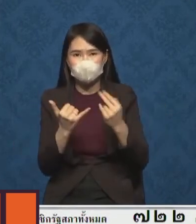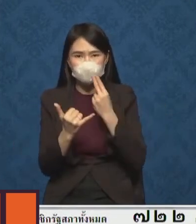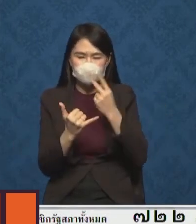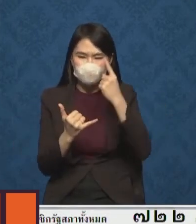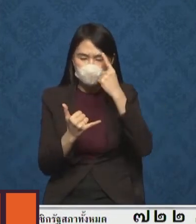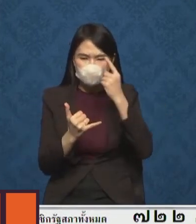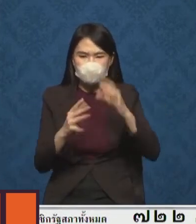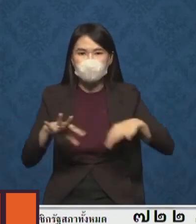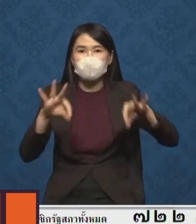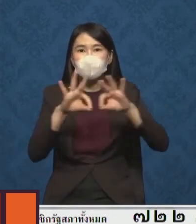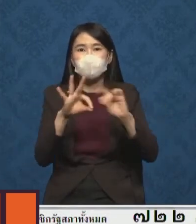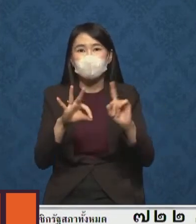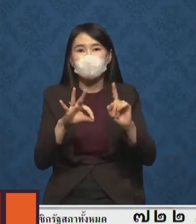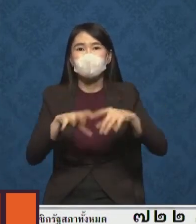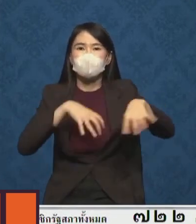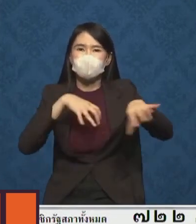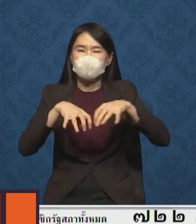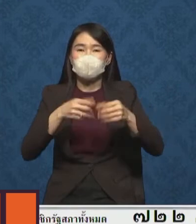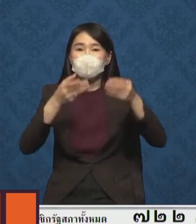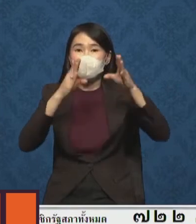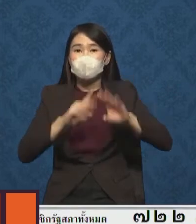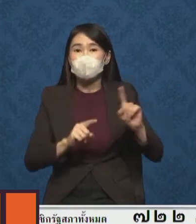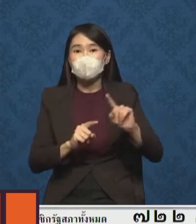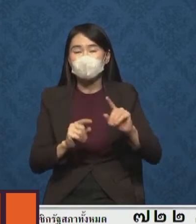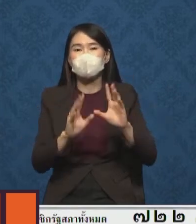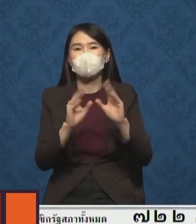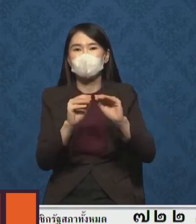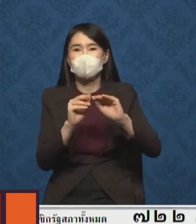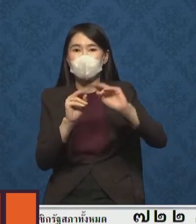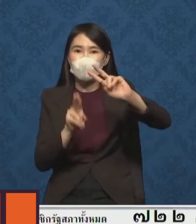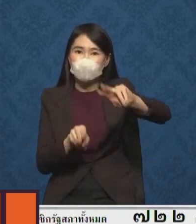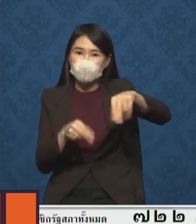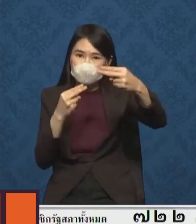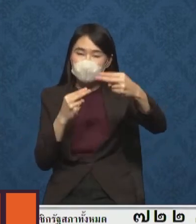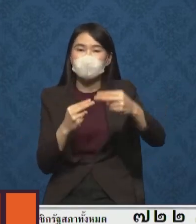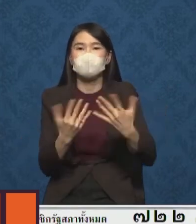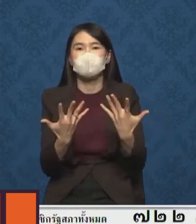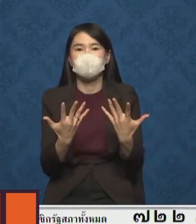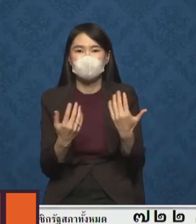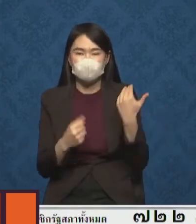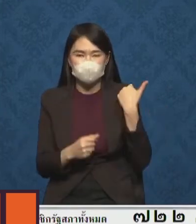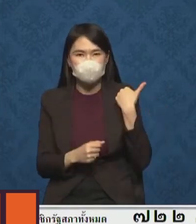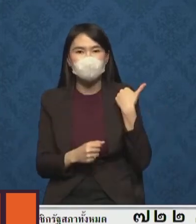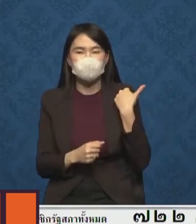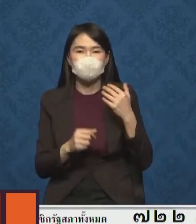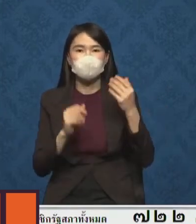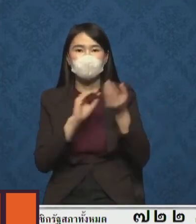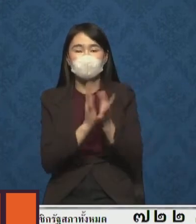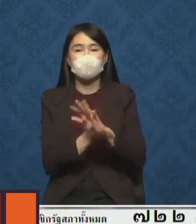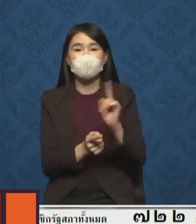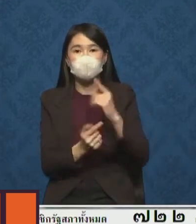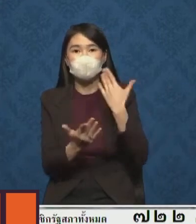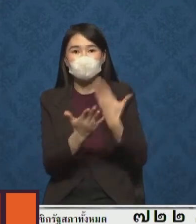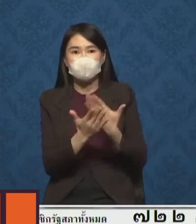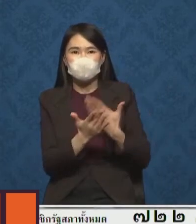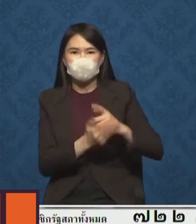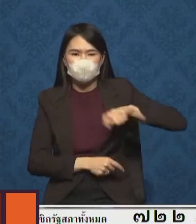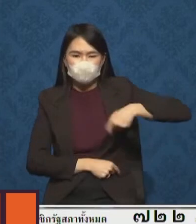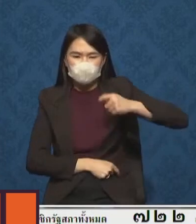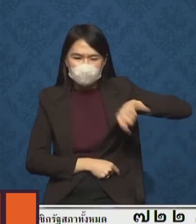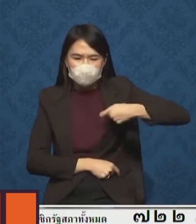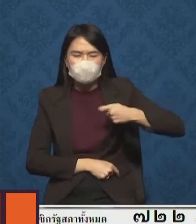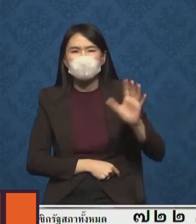ายามจะเน้รูปแบบการจดประชมในเรื่องของ ELECTRONIC เข้มาเกี่วข้องรวมถเรื่องของการเปลี่ยนจากรายได้เป็รายรับ